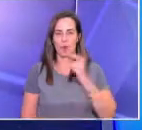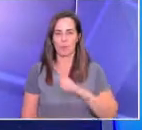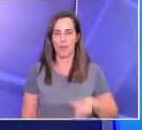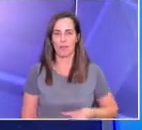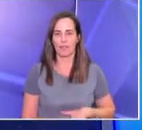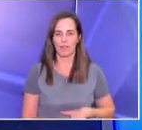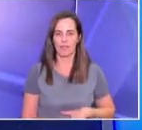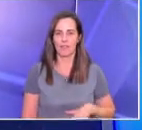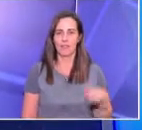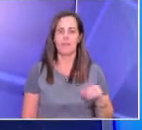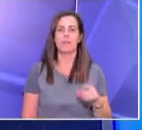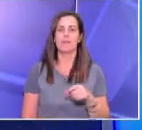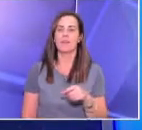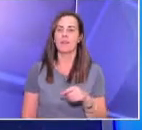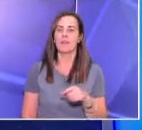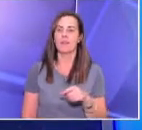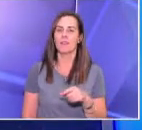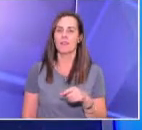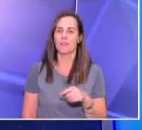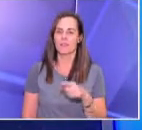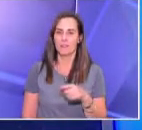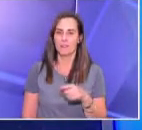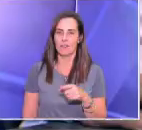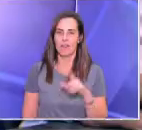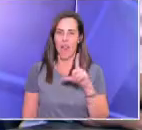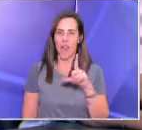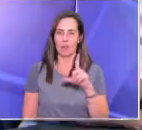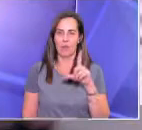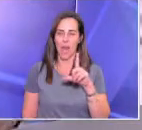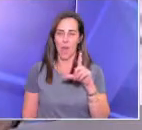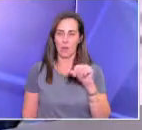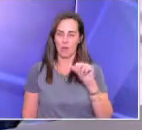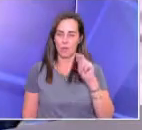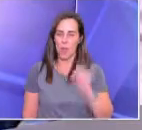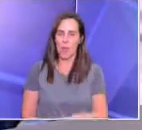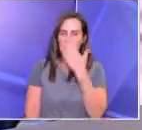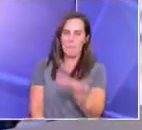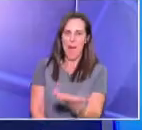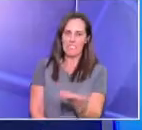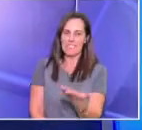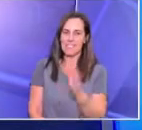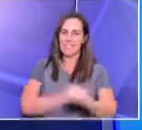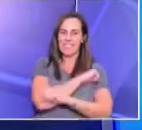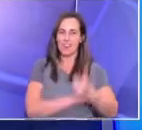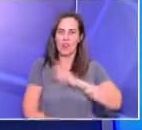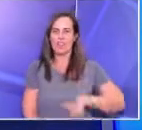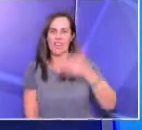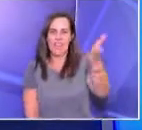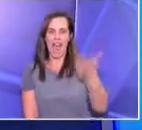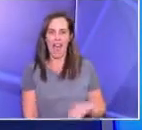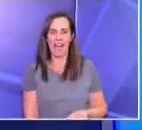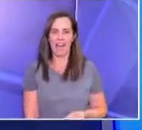יודע. מישהו חותם על הנייר, אופר ברקוביץ'? מה אתם בעשים? יש לנו פה סגנית ראש עירייה